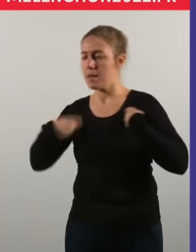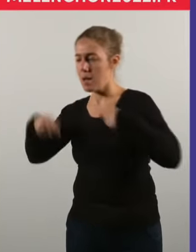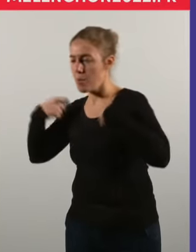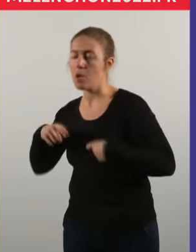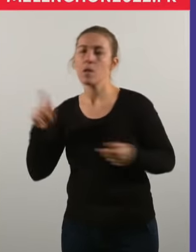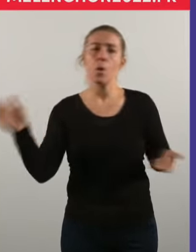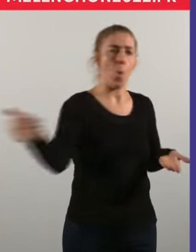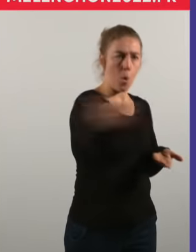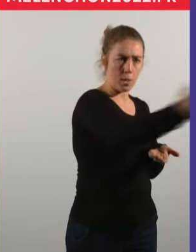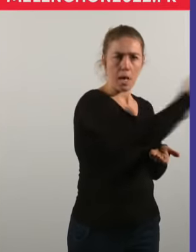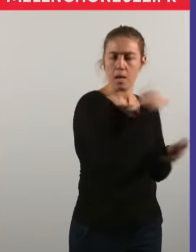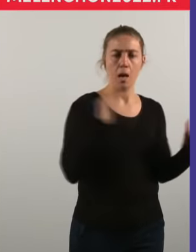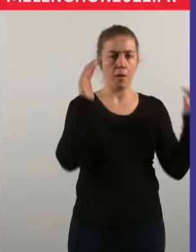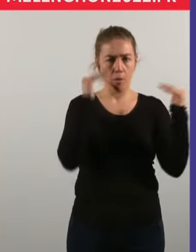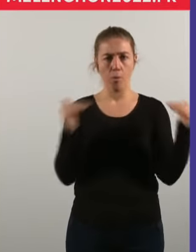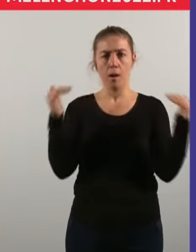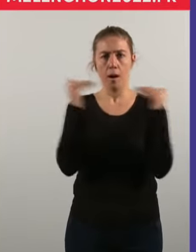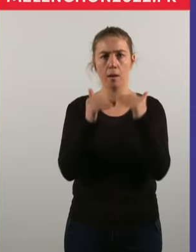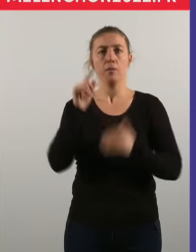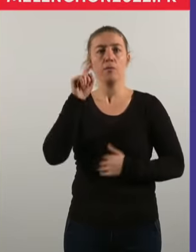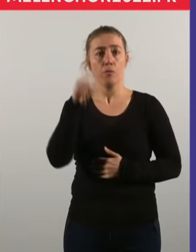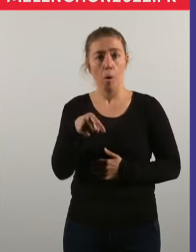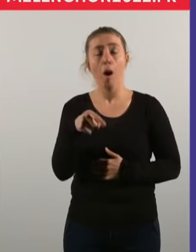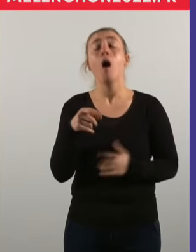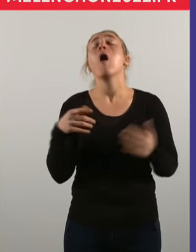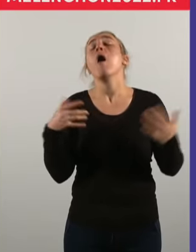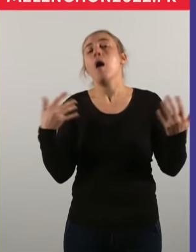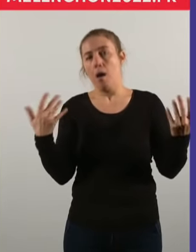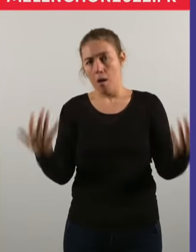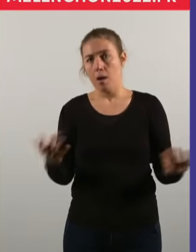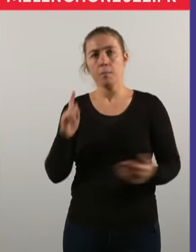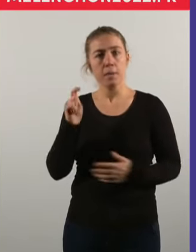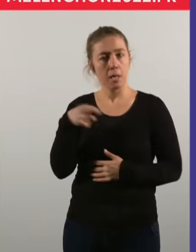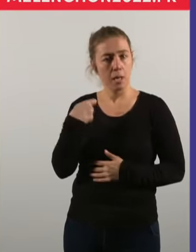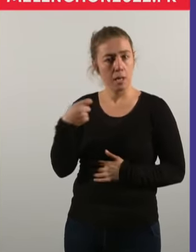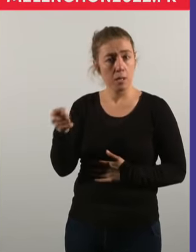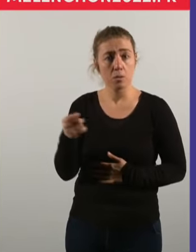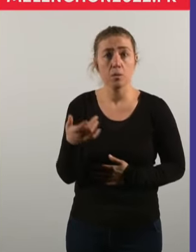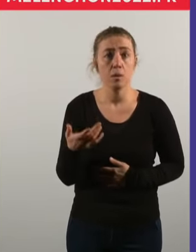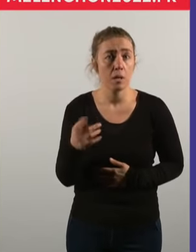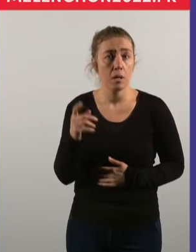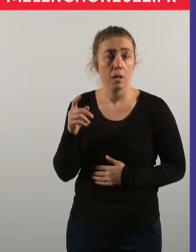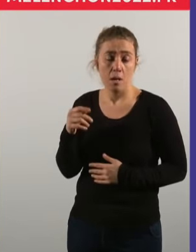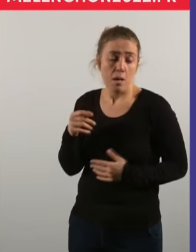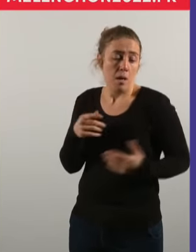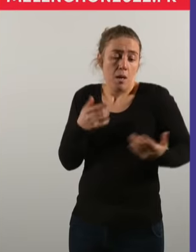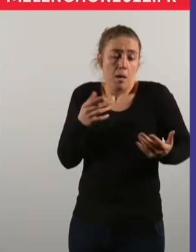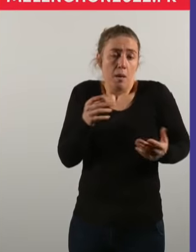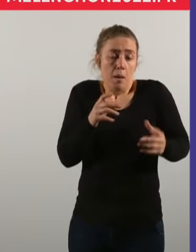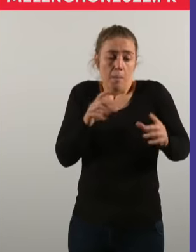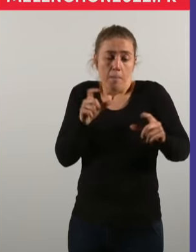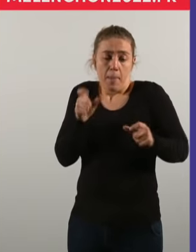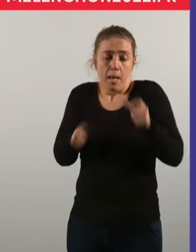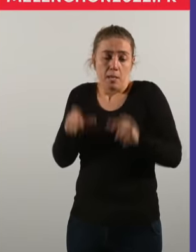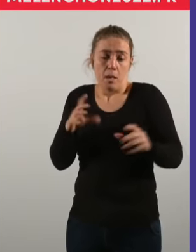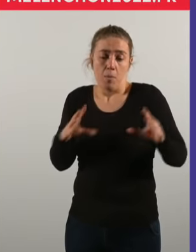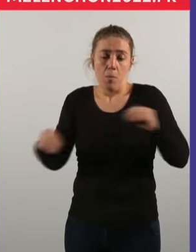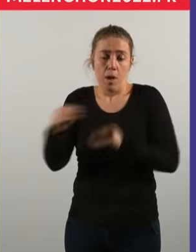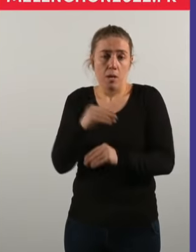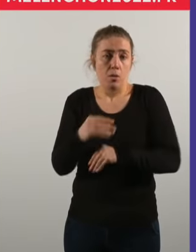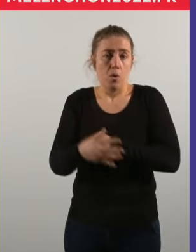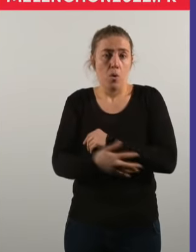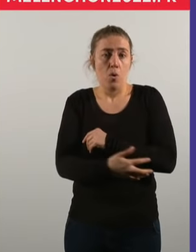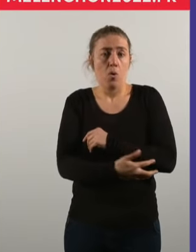recettes, alors oui, nous allons plonger dans la pauvreté des gens qui partiront avec seulement